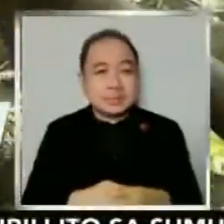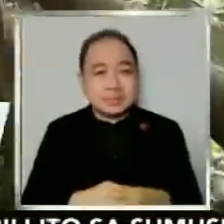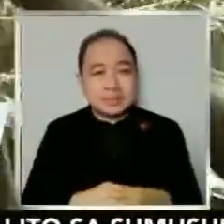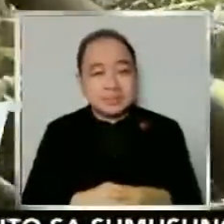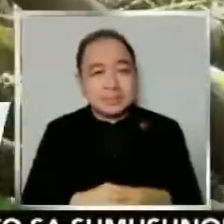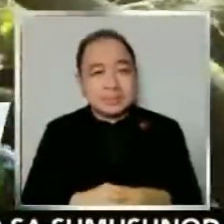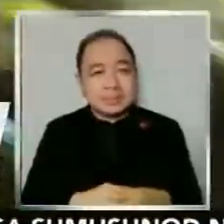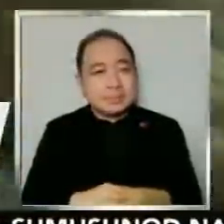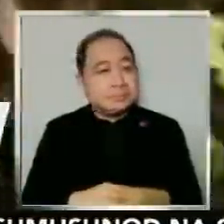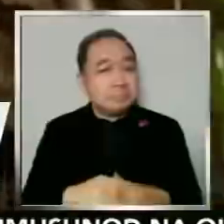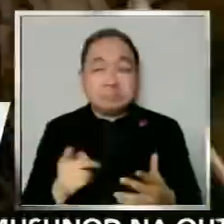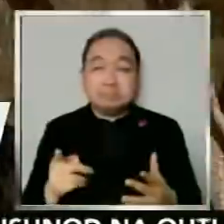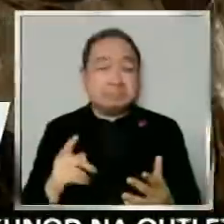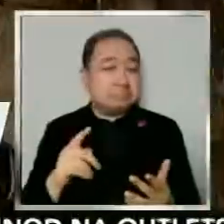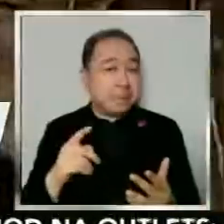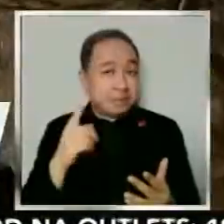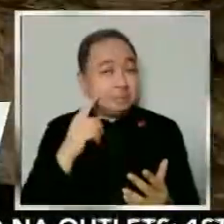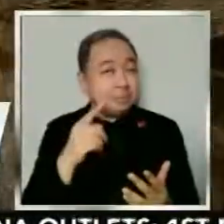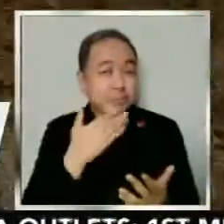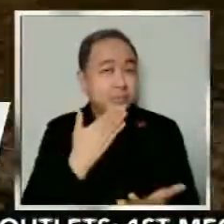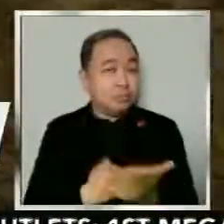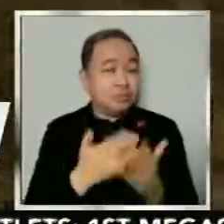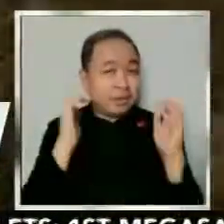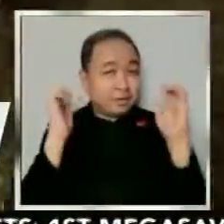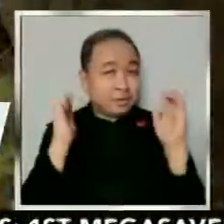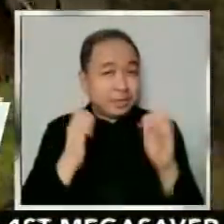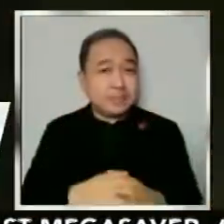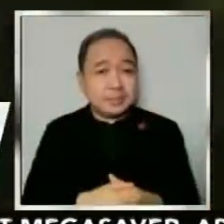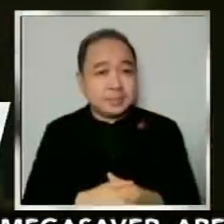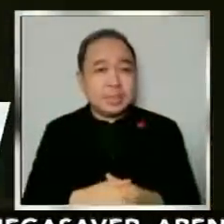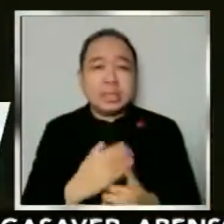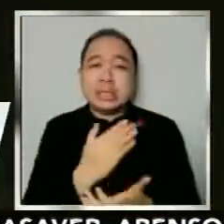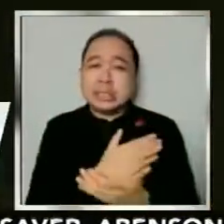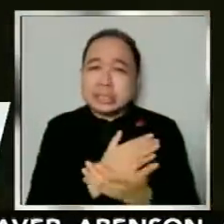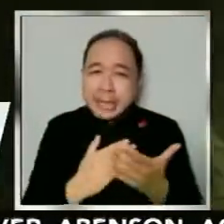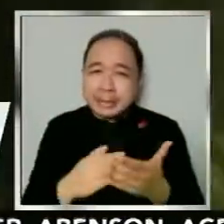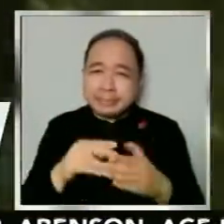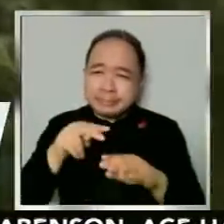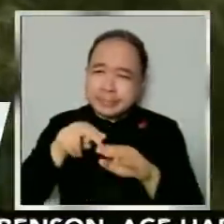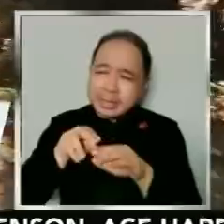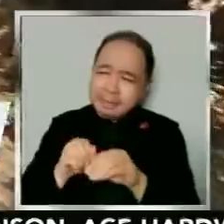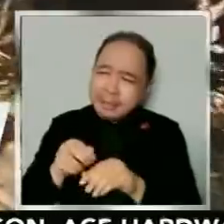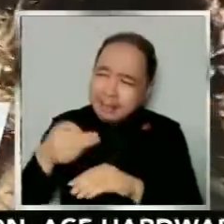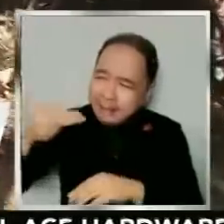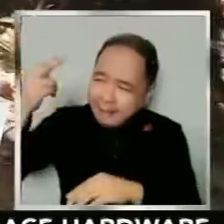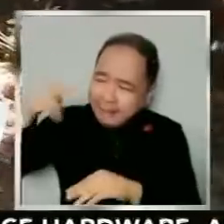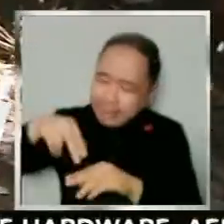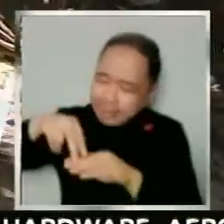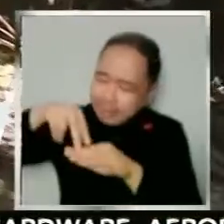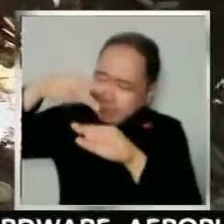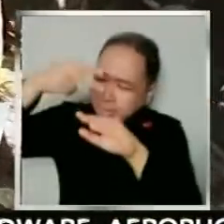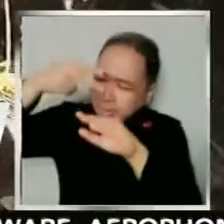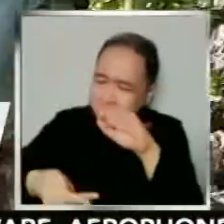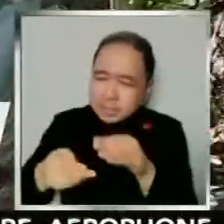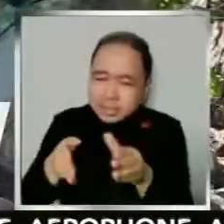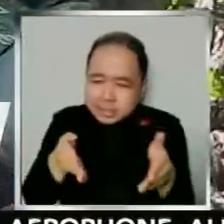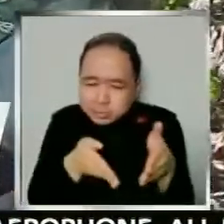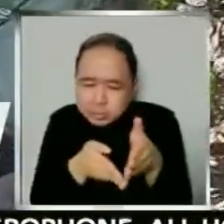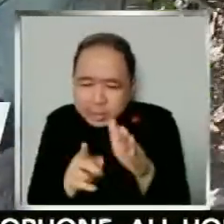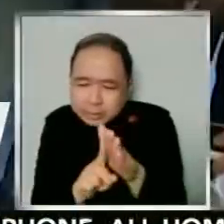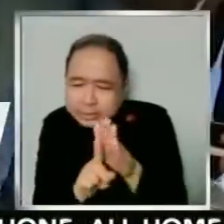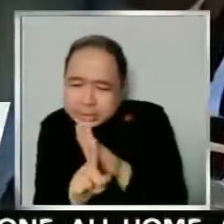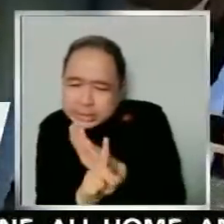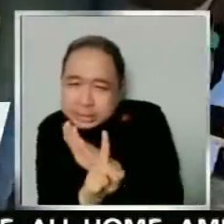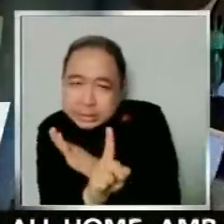perfect na exercise na rin siya, di ba? May mga bahaging matatarik at makitid. Kaya bukod sa mga lugar kung saan pwedeng